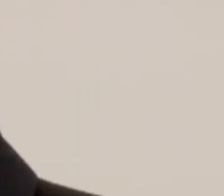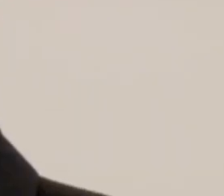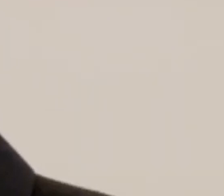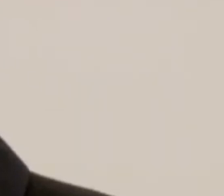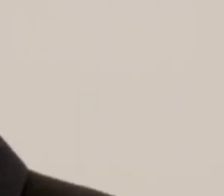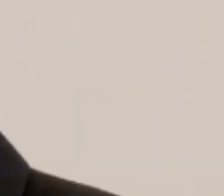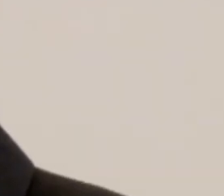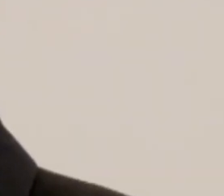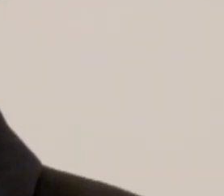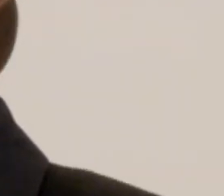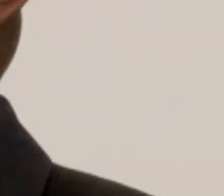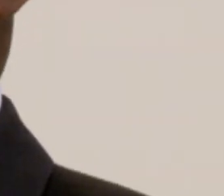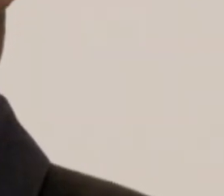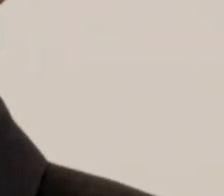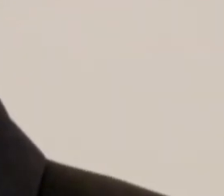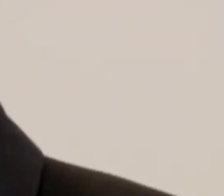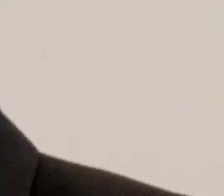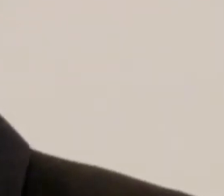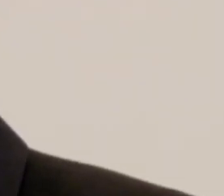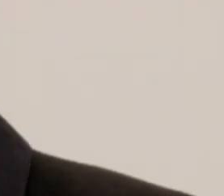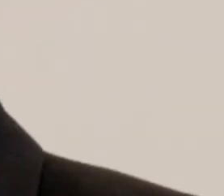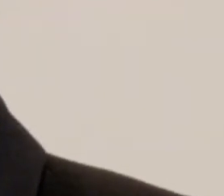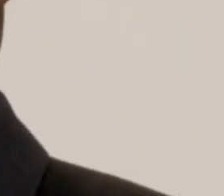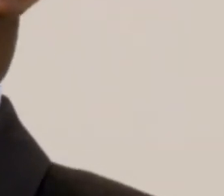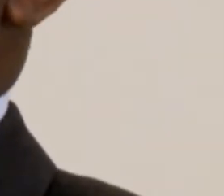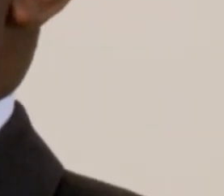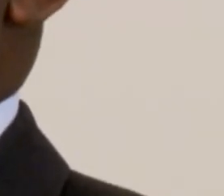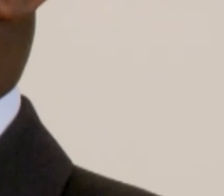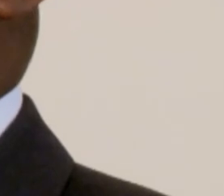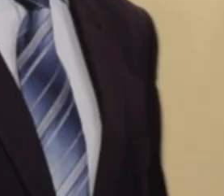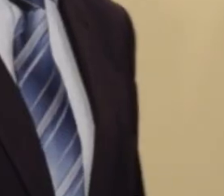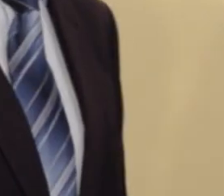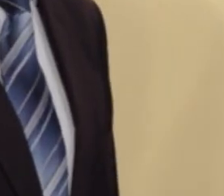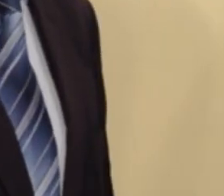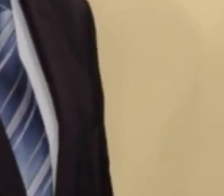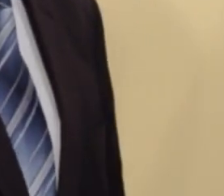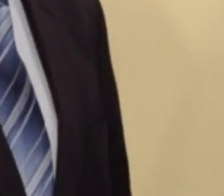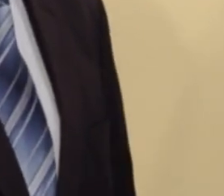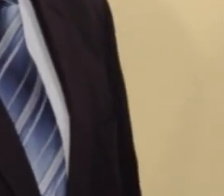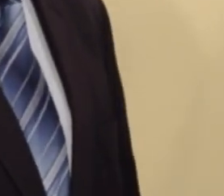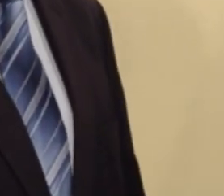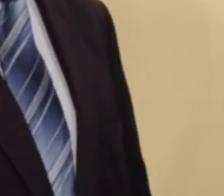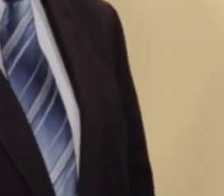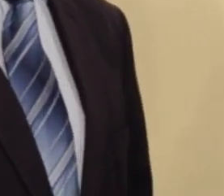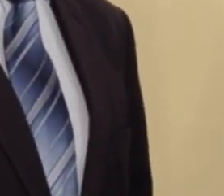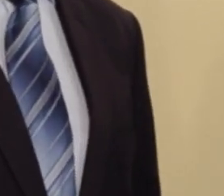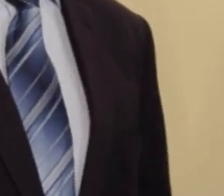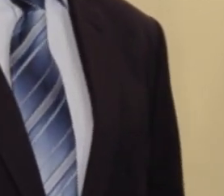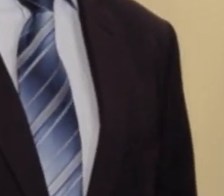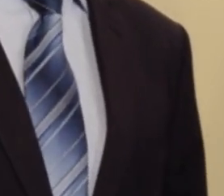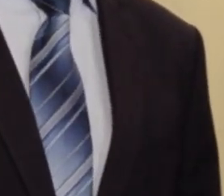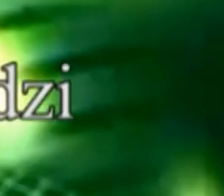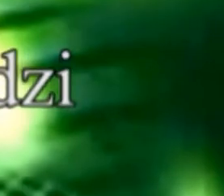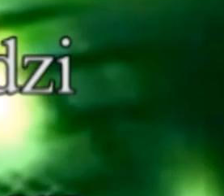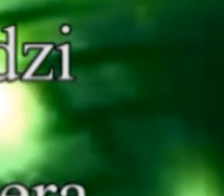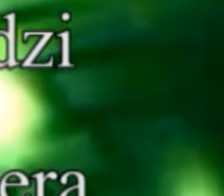ndi wige timimu tunga mire tenzi ndi